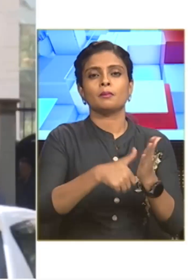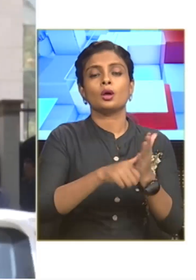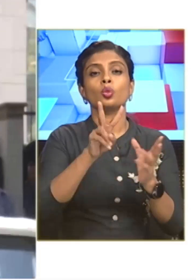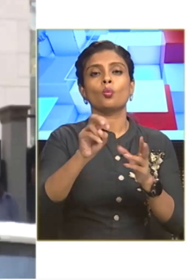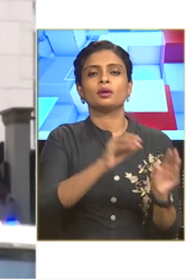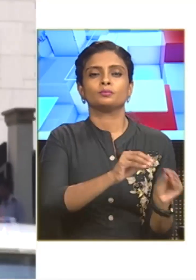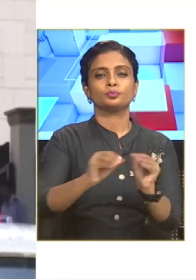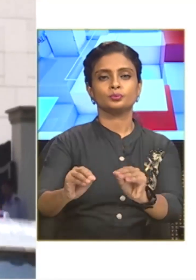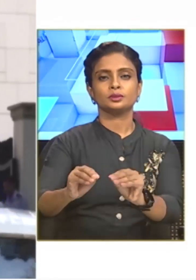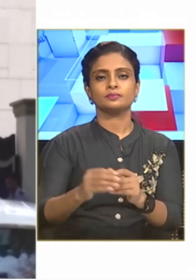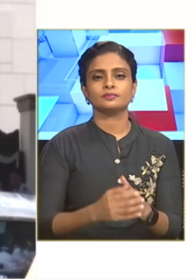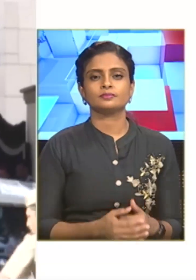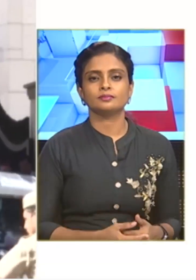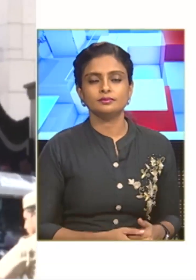കൈരളി ന്യൂസ് ദില്ലി